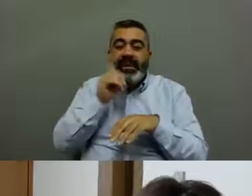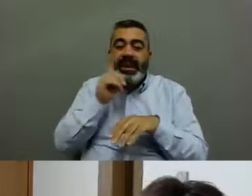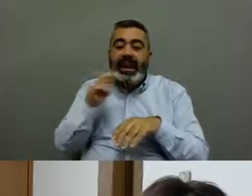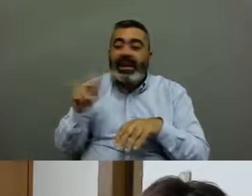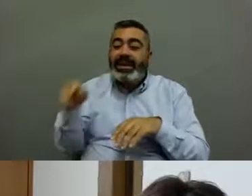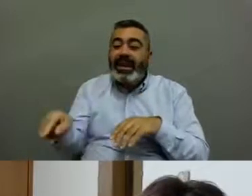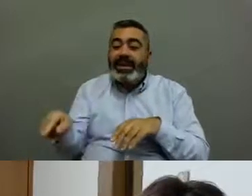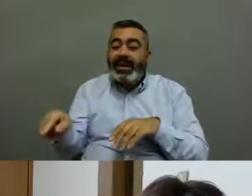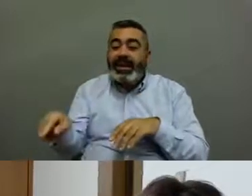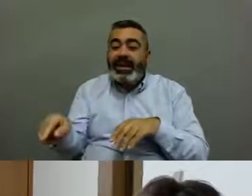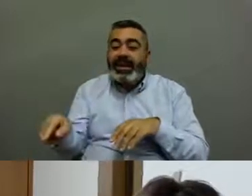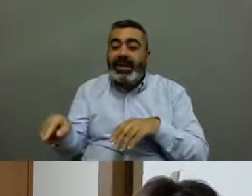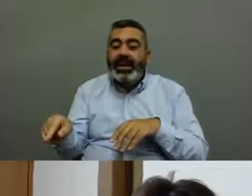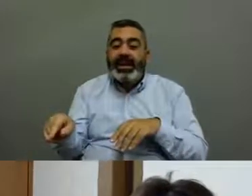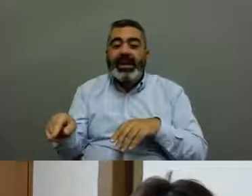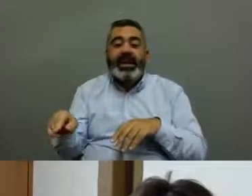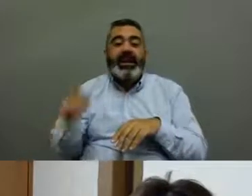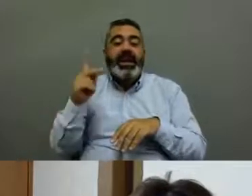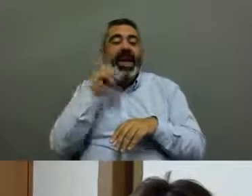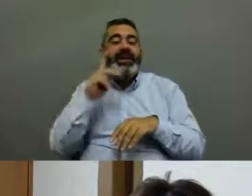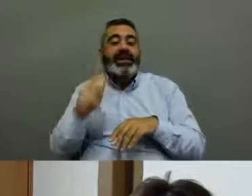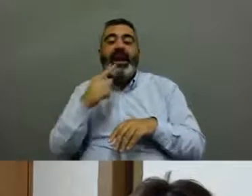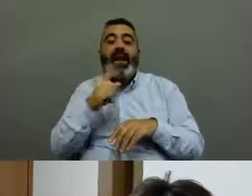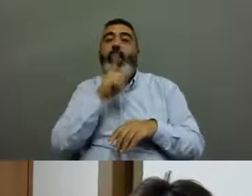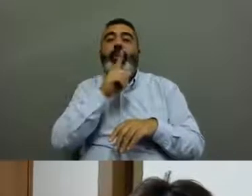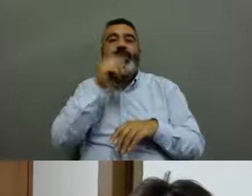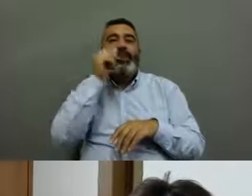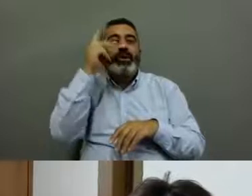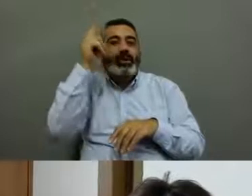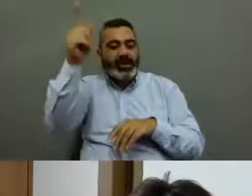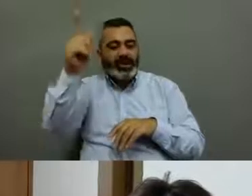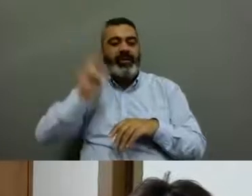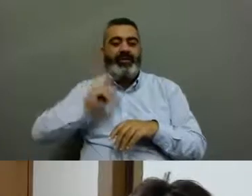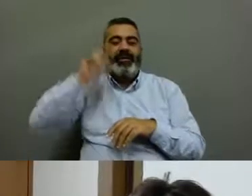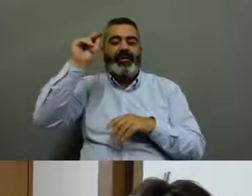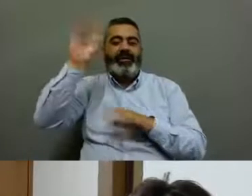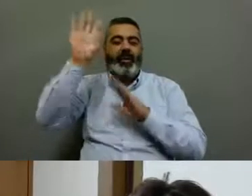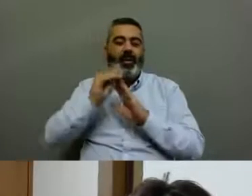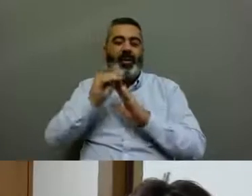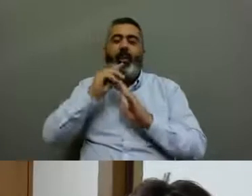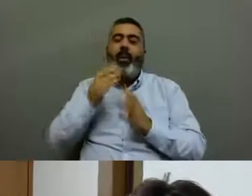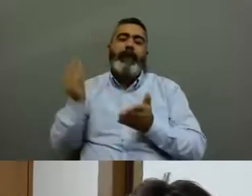Ναι, έχει καλύψει ήδη ο κύριος Κίτσιος. Κάτι παρόμοιο θα έλεγα και εγώ, οπότε να μην